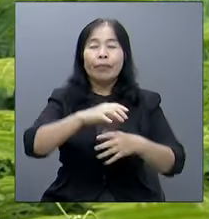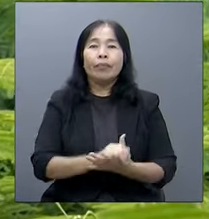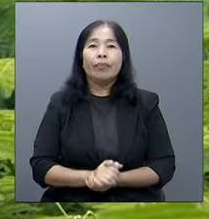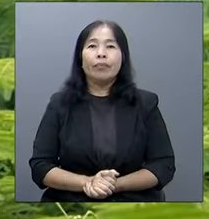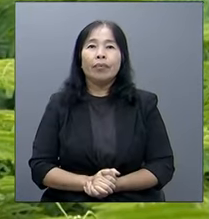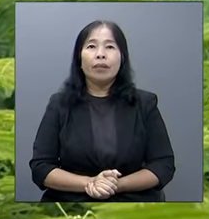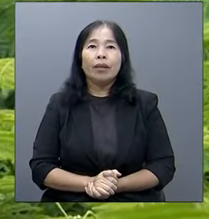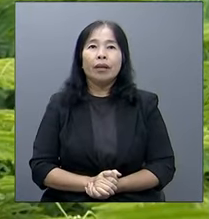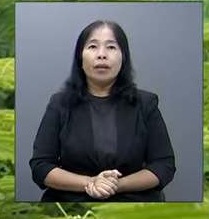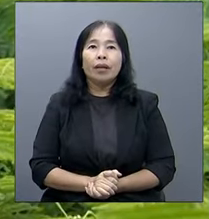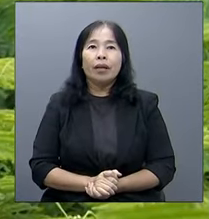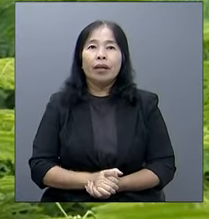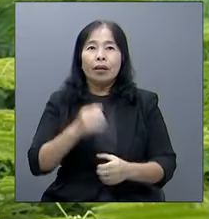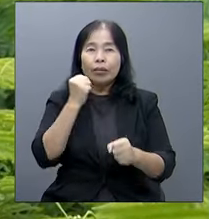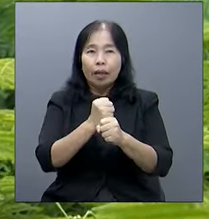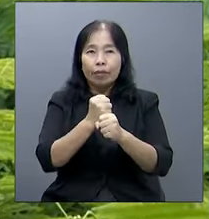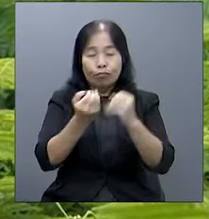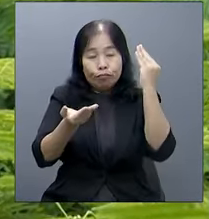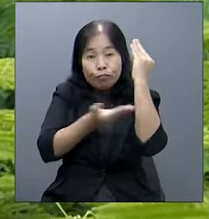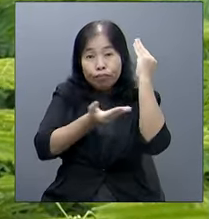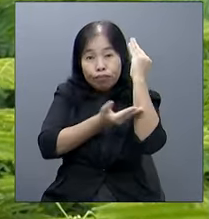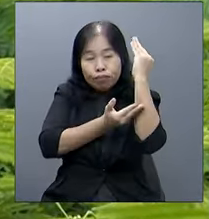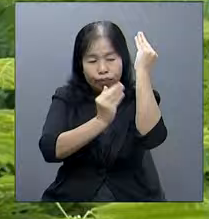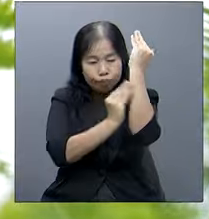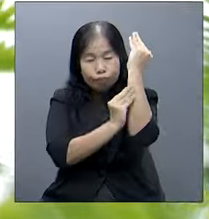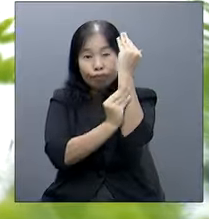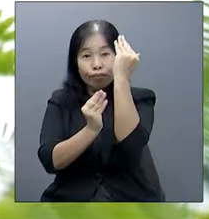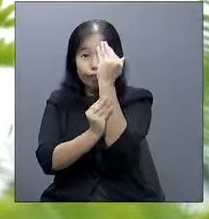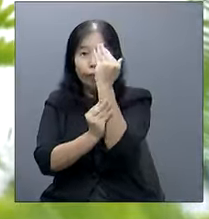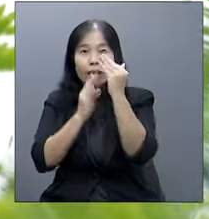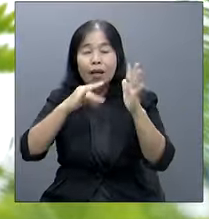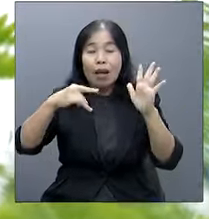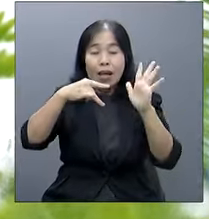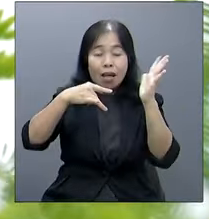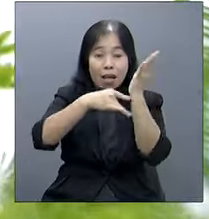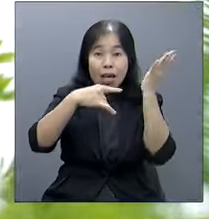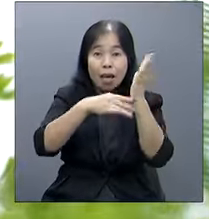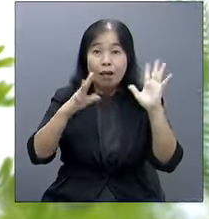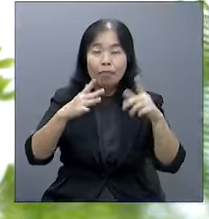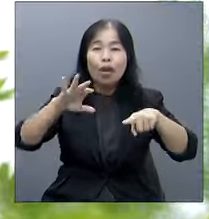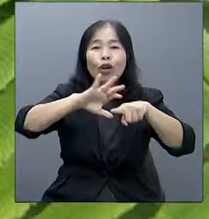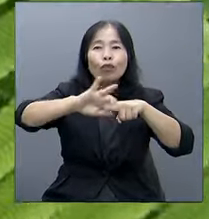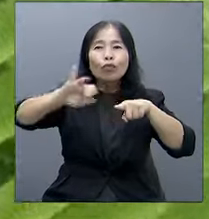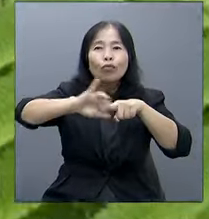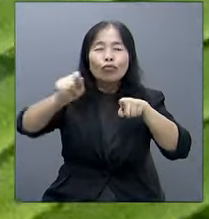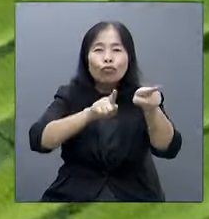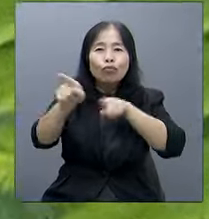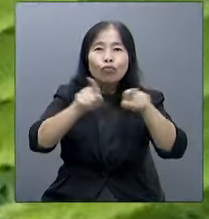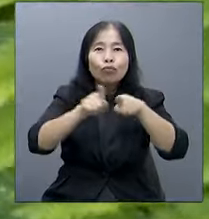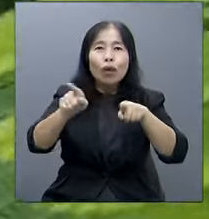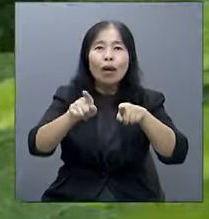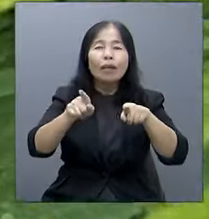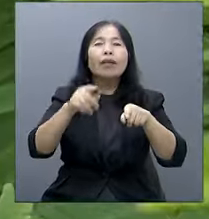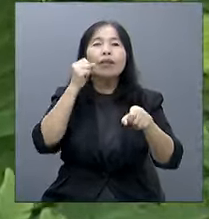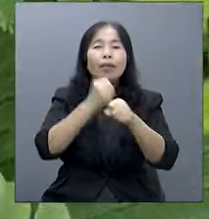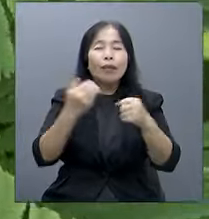ตอนขยายพันมัไม่หากว่ายัไมมน้ำขยาdragonอ แล้มั shift to scrapeก็